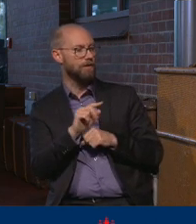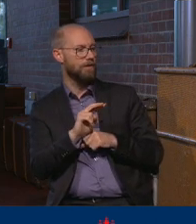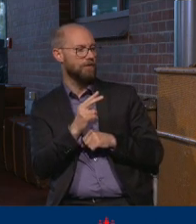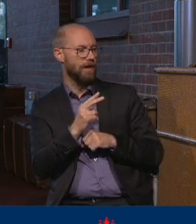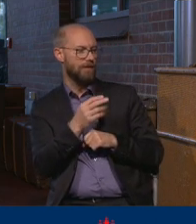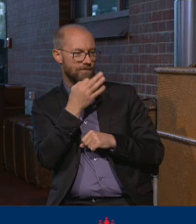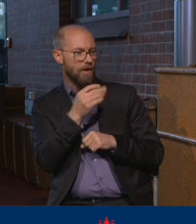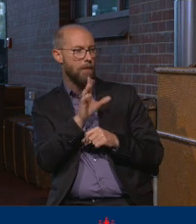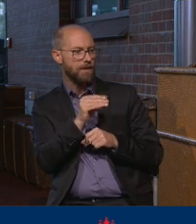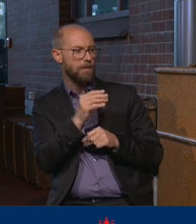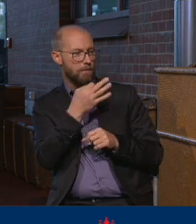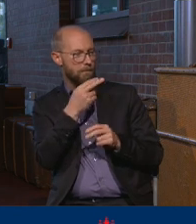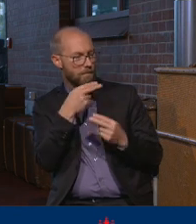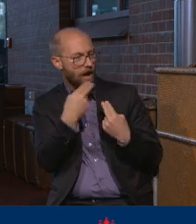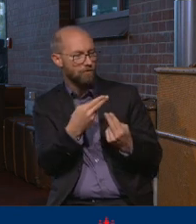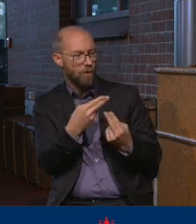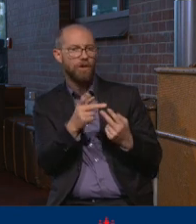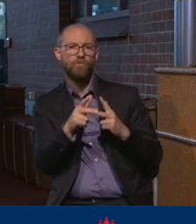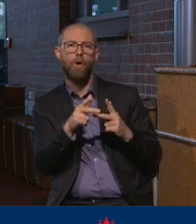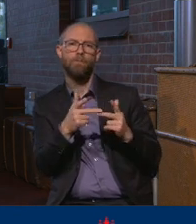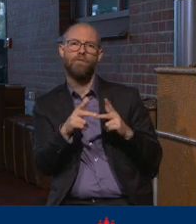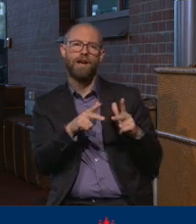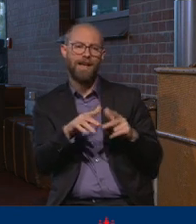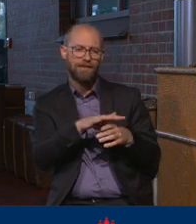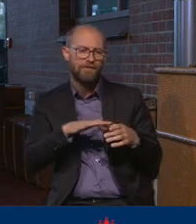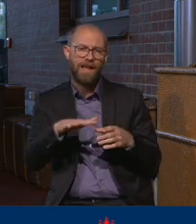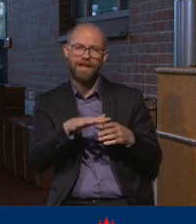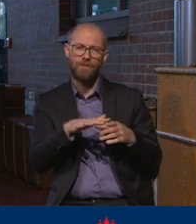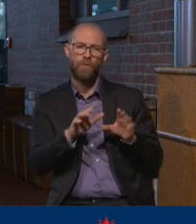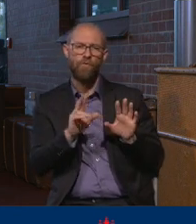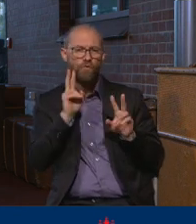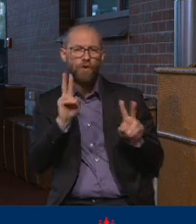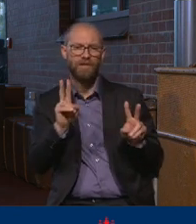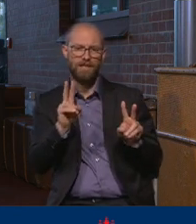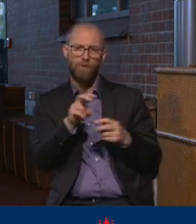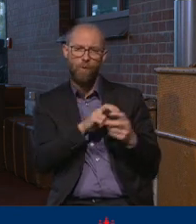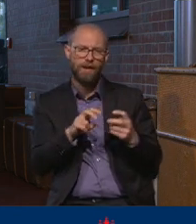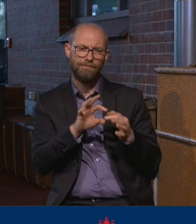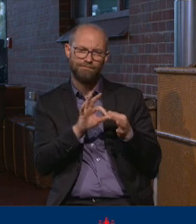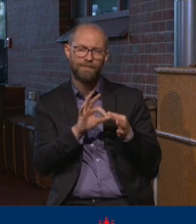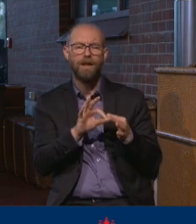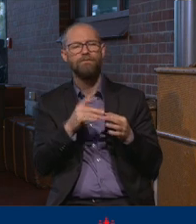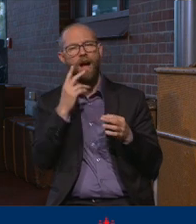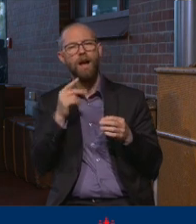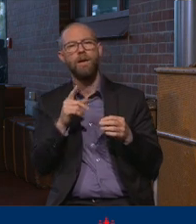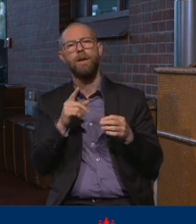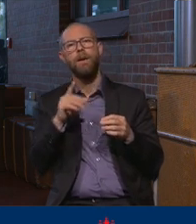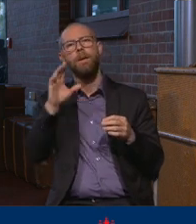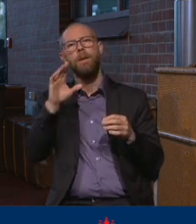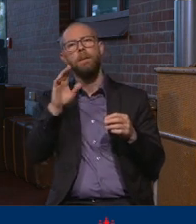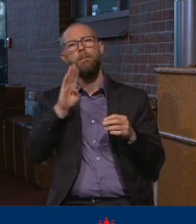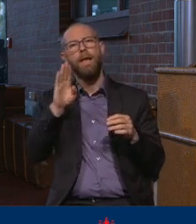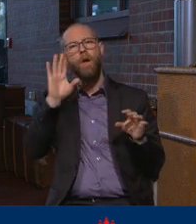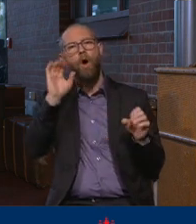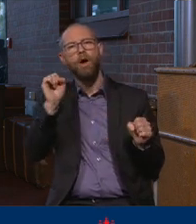den verkehrsflächen hier werden noch mal der bueraner hören dann angesprochen es war hier im raum eine wortmeldung in der dritten reihe die würde ich gerne